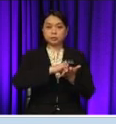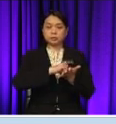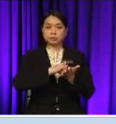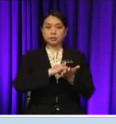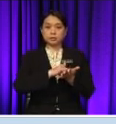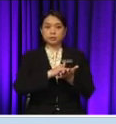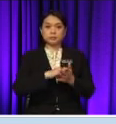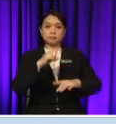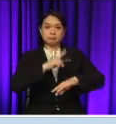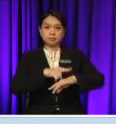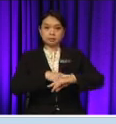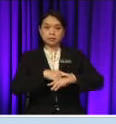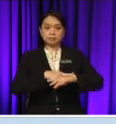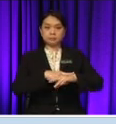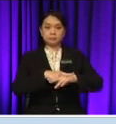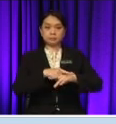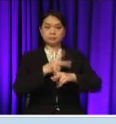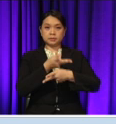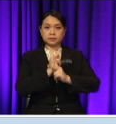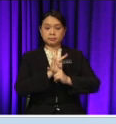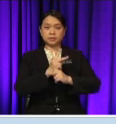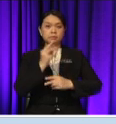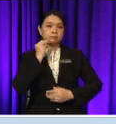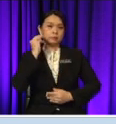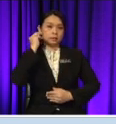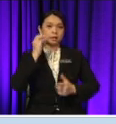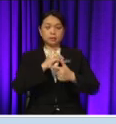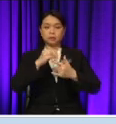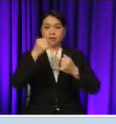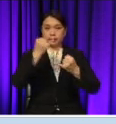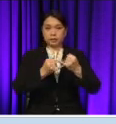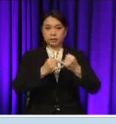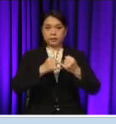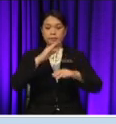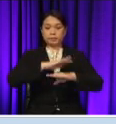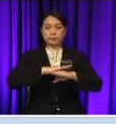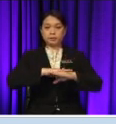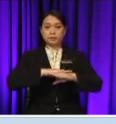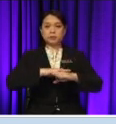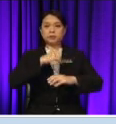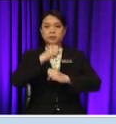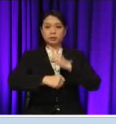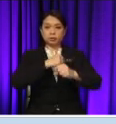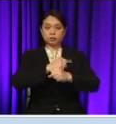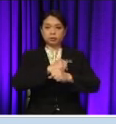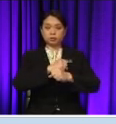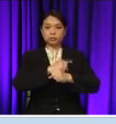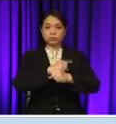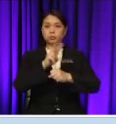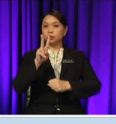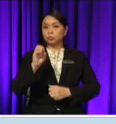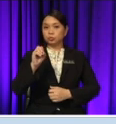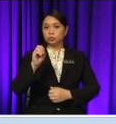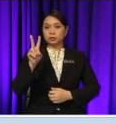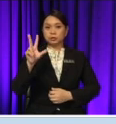tempo pinjaman ini berakhir pada tahun 2030 sudah sini soalnya memberitahu kita